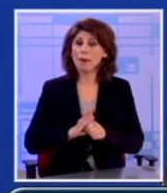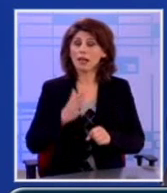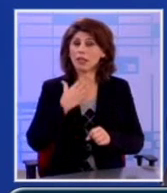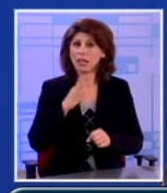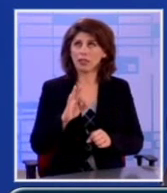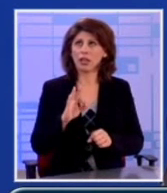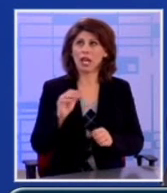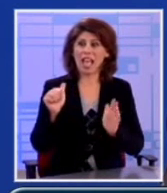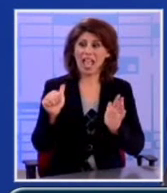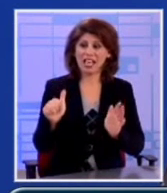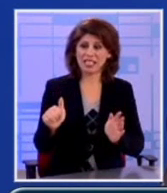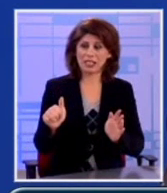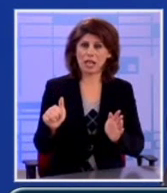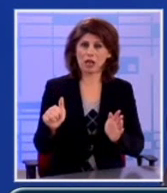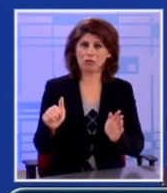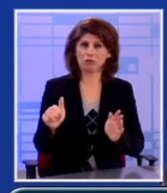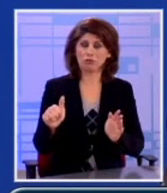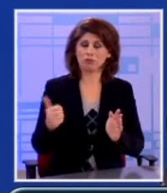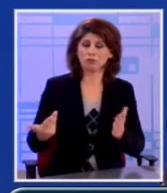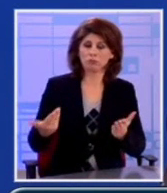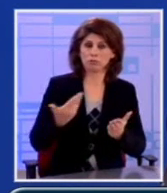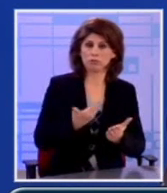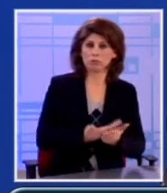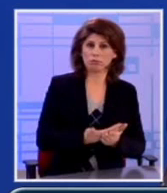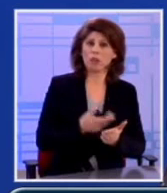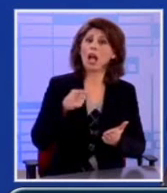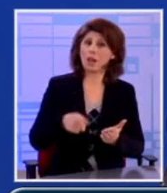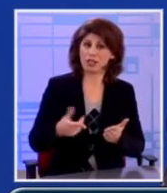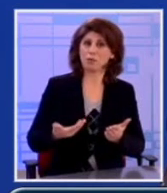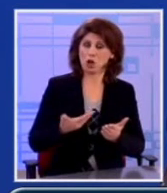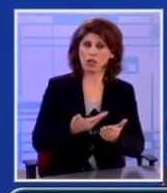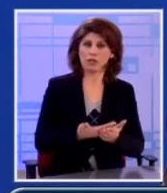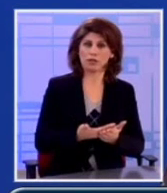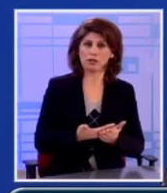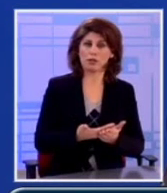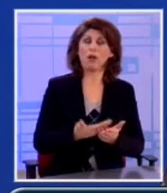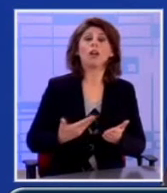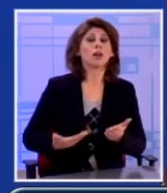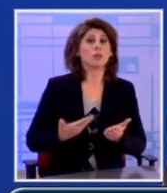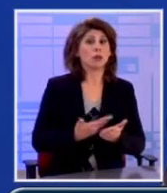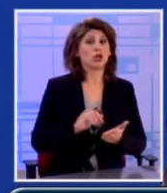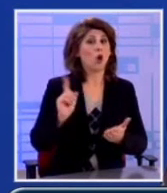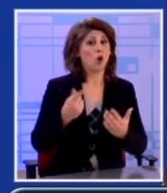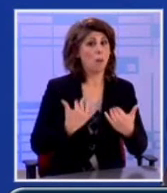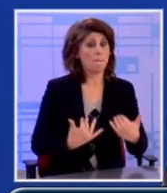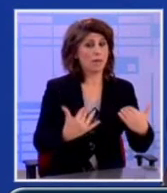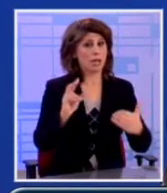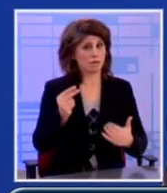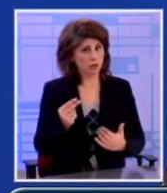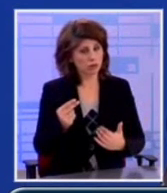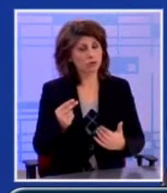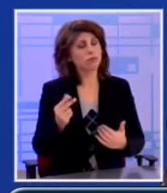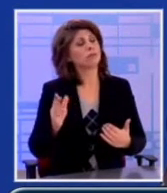δηλαδή 60, που θα υποβάλουν αυτήν την πρόταση. Η πρόταση θα έρθει στην Ολομέλεια της Βουλής